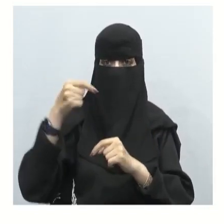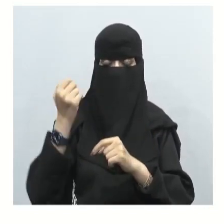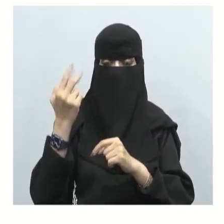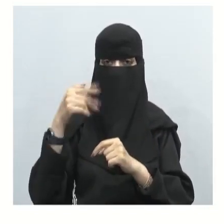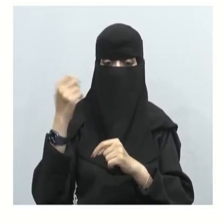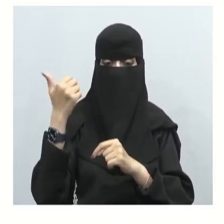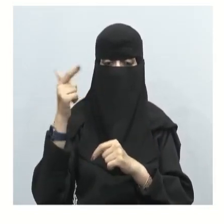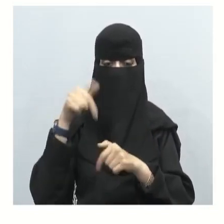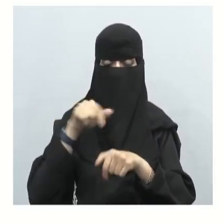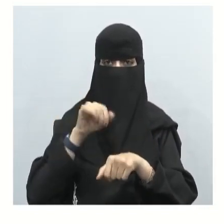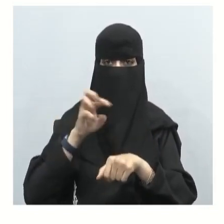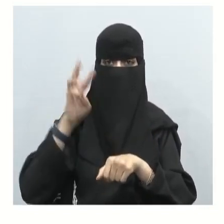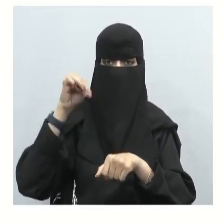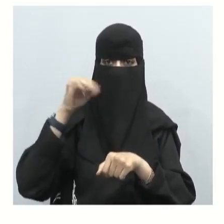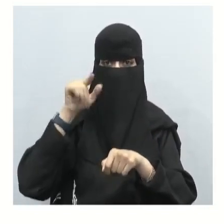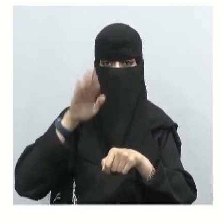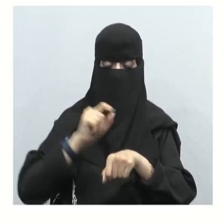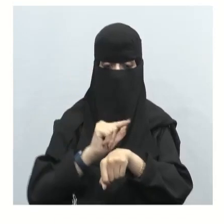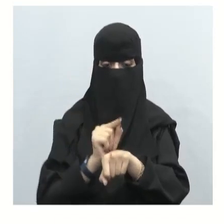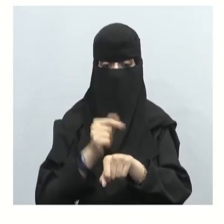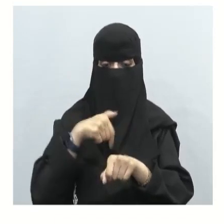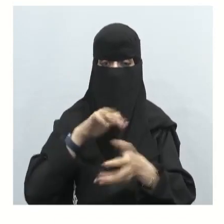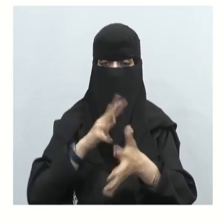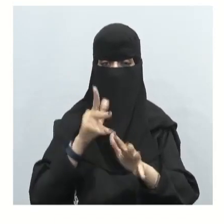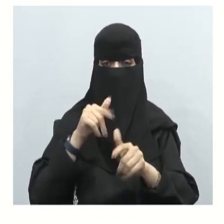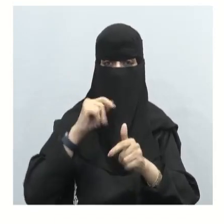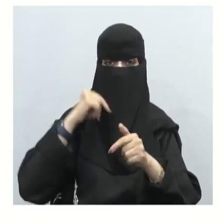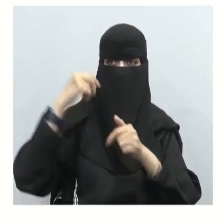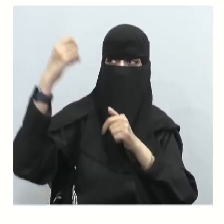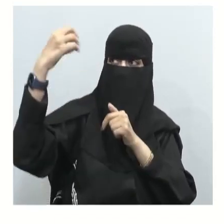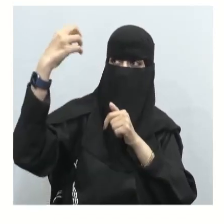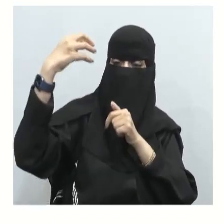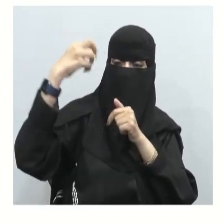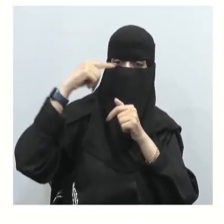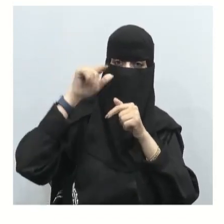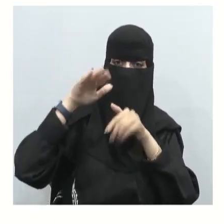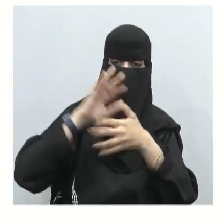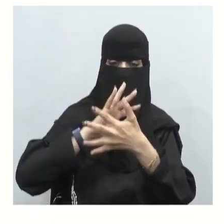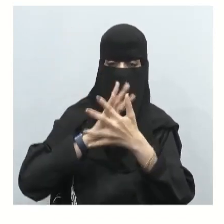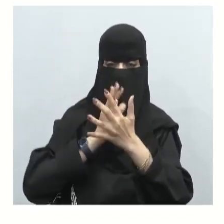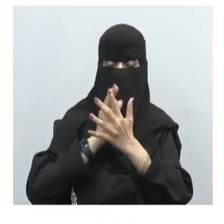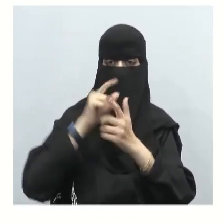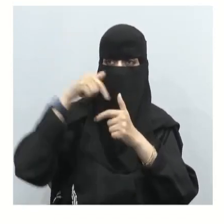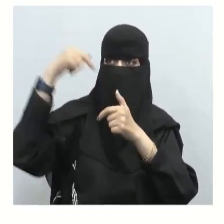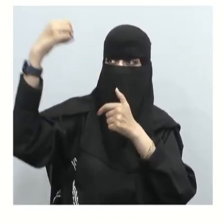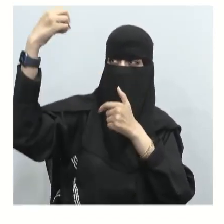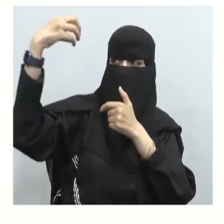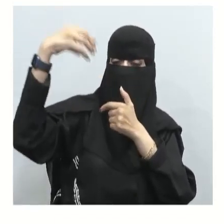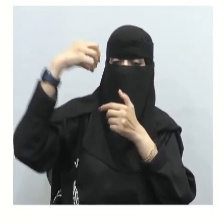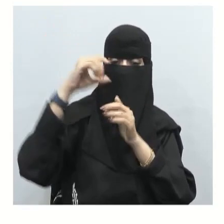لكل ثانيه ويبدو تردد الضوء الصادر عنها اذا هذه عباره عن